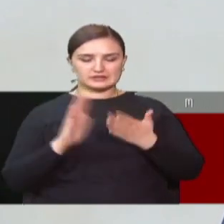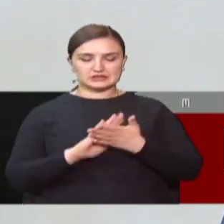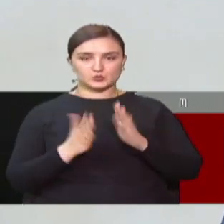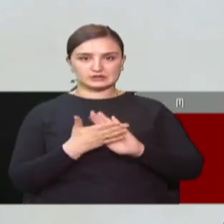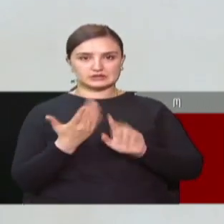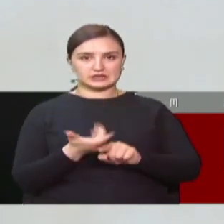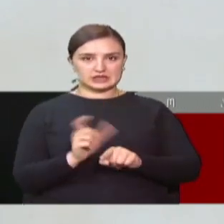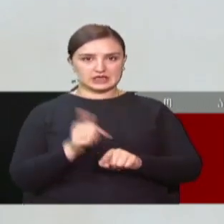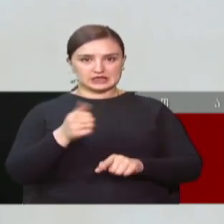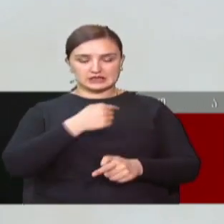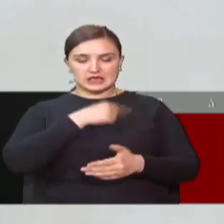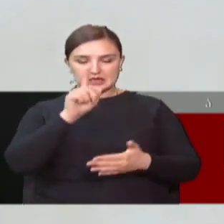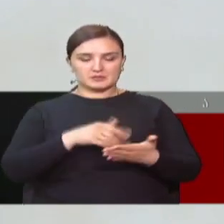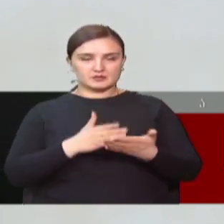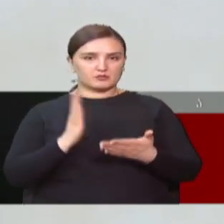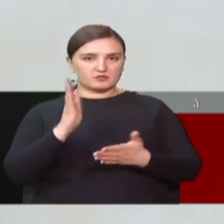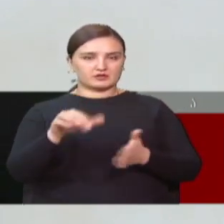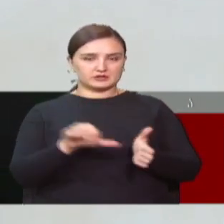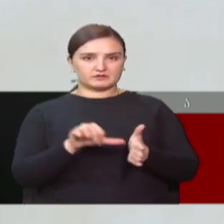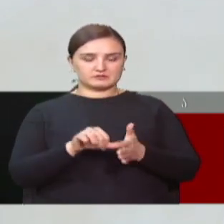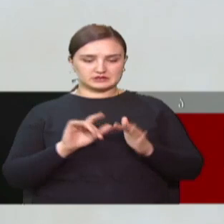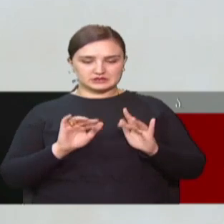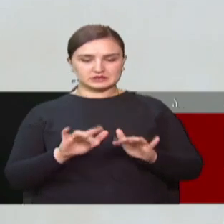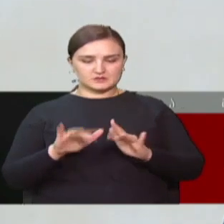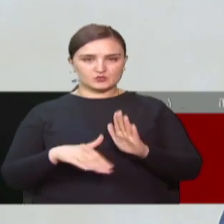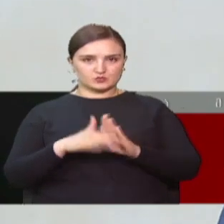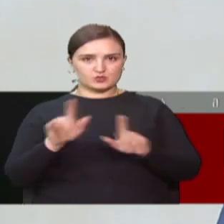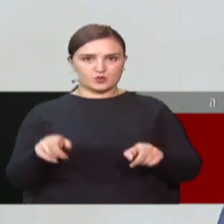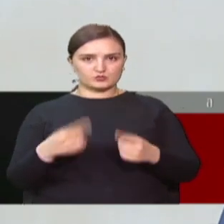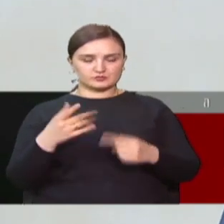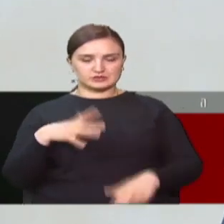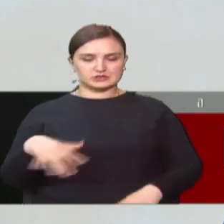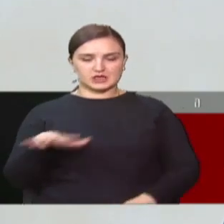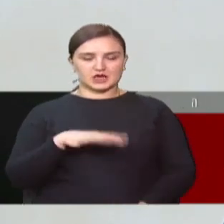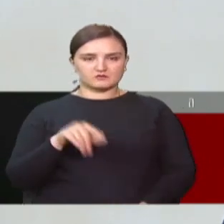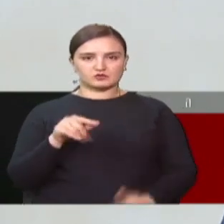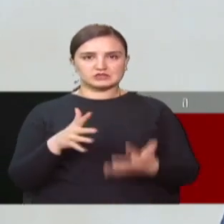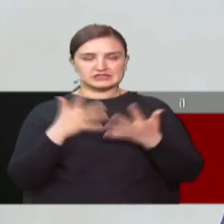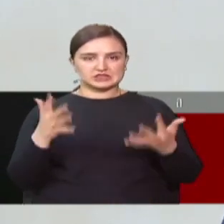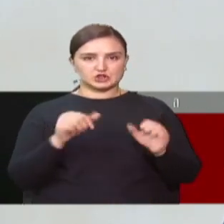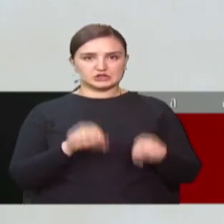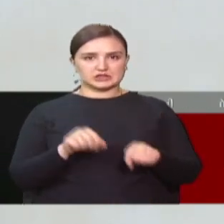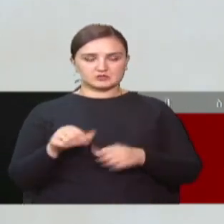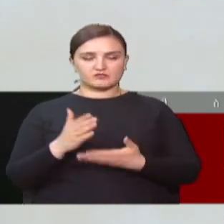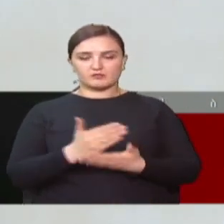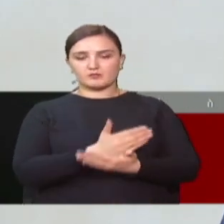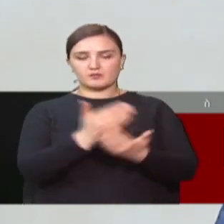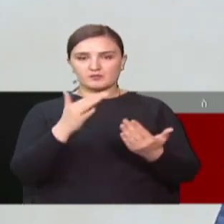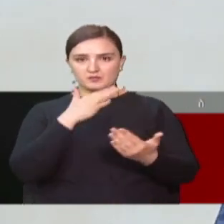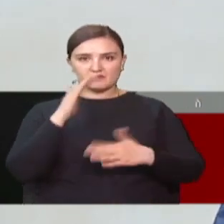zalian kargia da imedia momavalshi es dagvekhmareba sakmianobis gaumjobesebashi. Sakartvelos didi potentsiali aks, tken qavt bevri